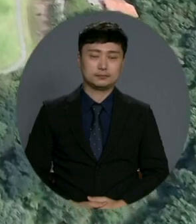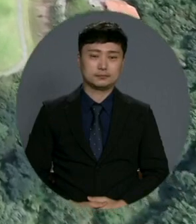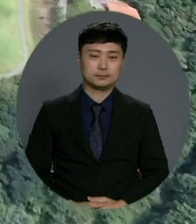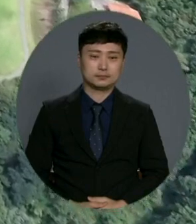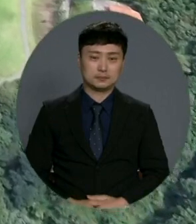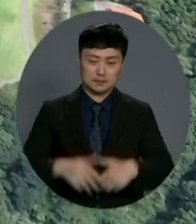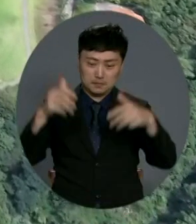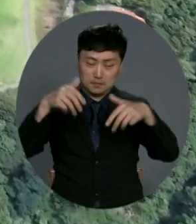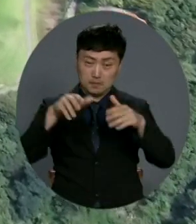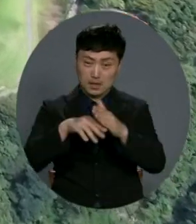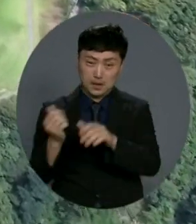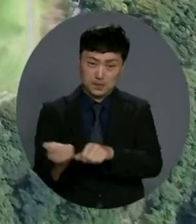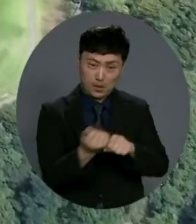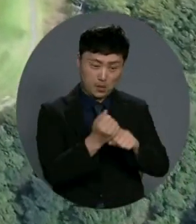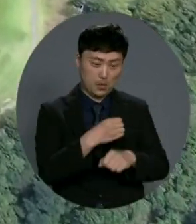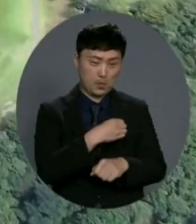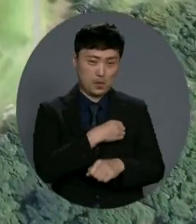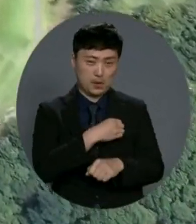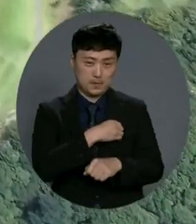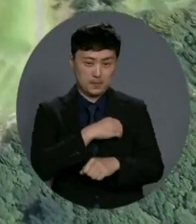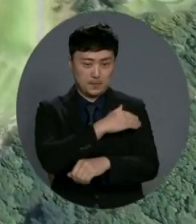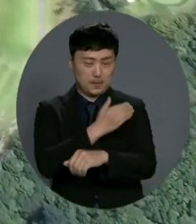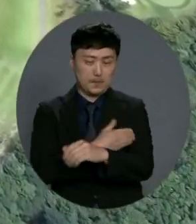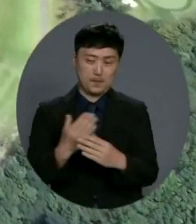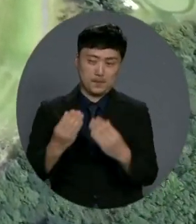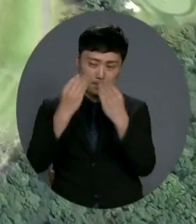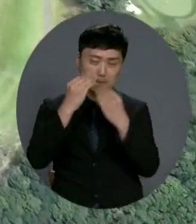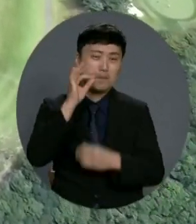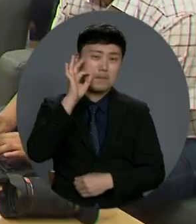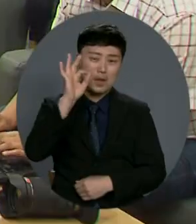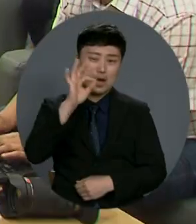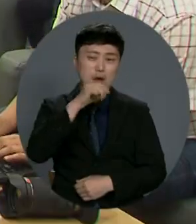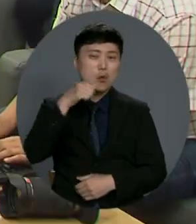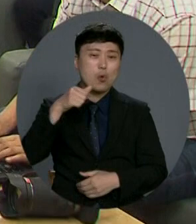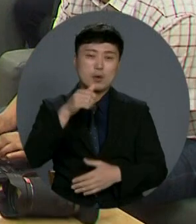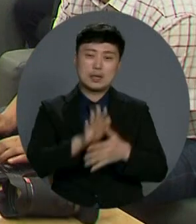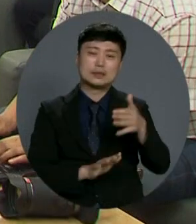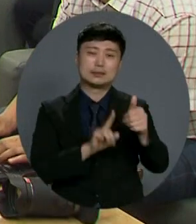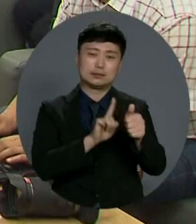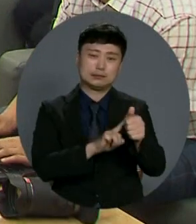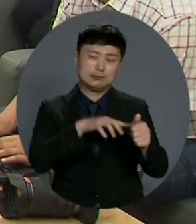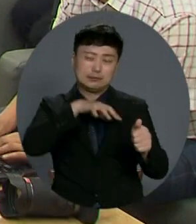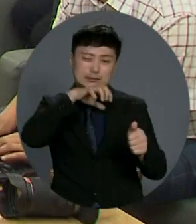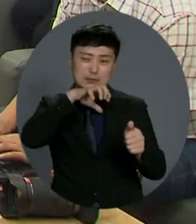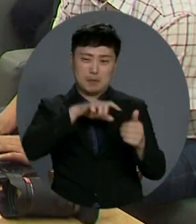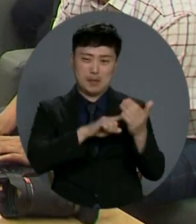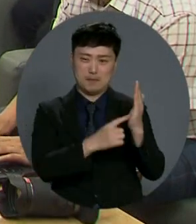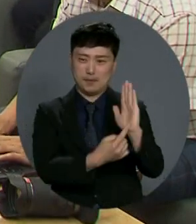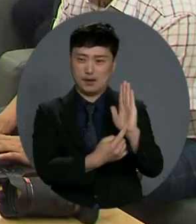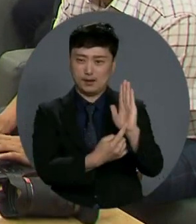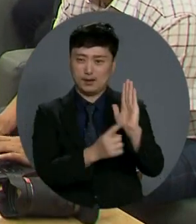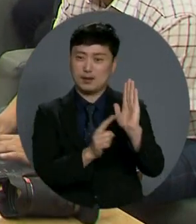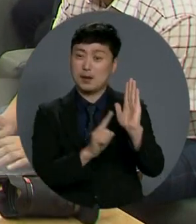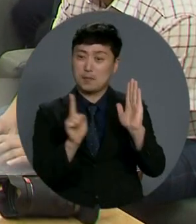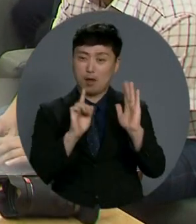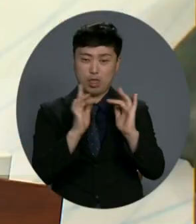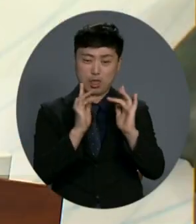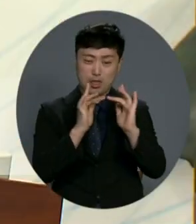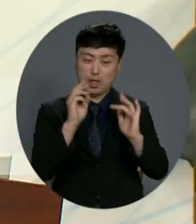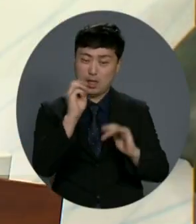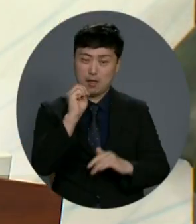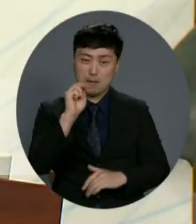수해 골프로 당원권 정지 10개월 징계를 받은 홍준표 시장은 곧바로 불만을 드러냈습니다. 자신의